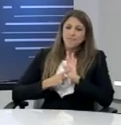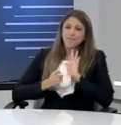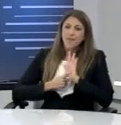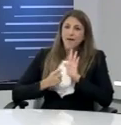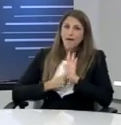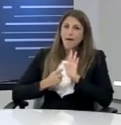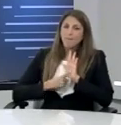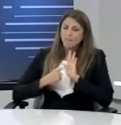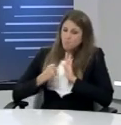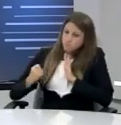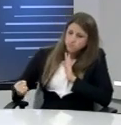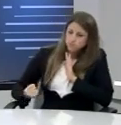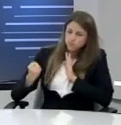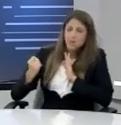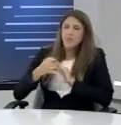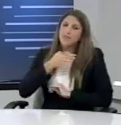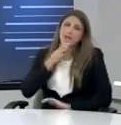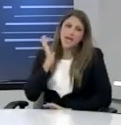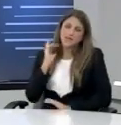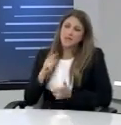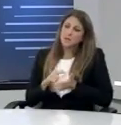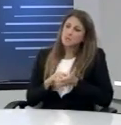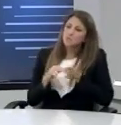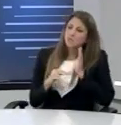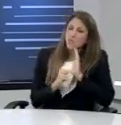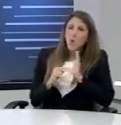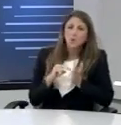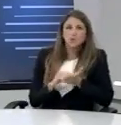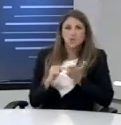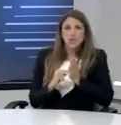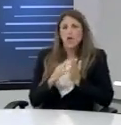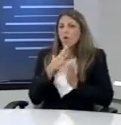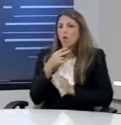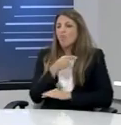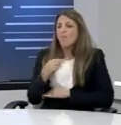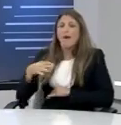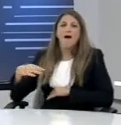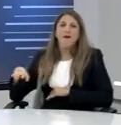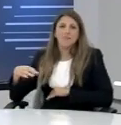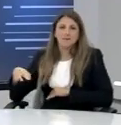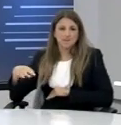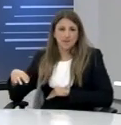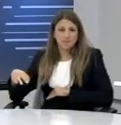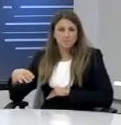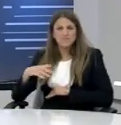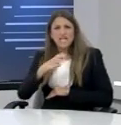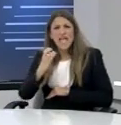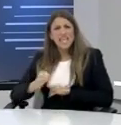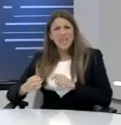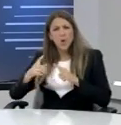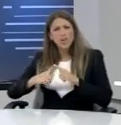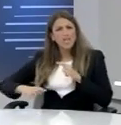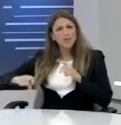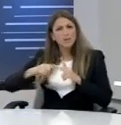πολύ έντονοι και να ξεπεράσουμε τη λεπτή γραμμή σε αυτά τα θέματα, τουρκικές παραβιάσεις, Αιγαίο, Κυπριακή, ΑΟΣ,